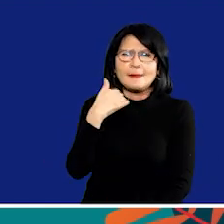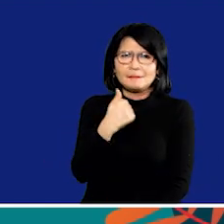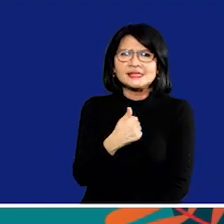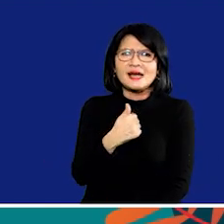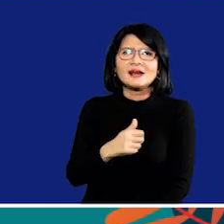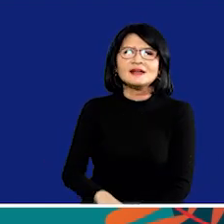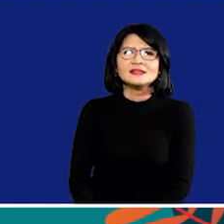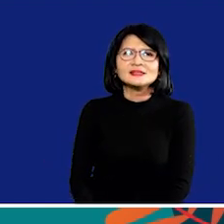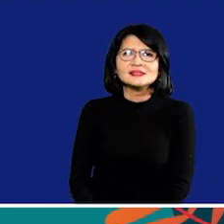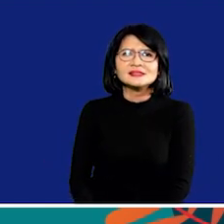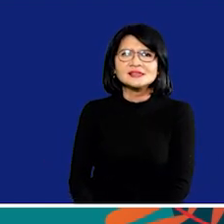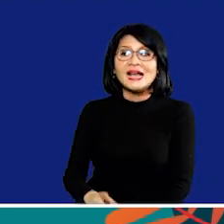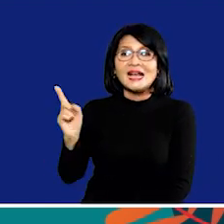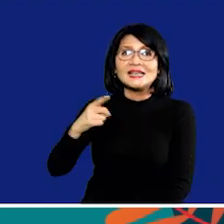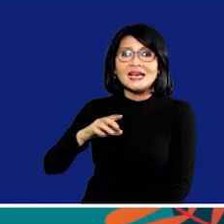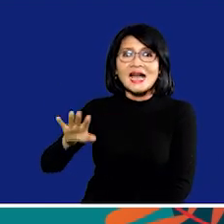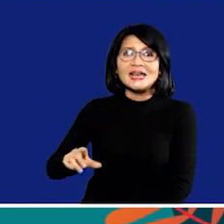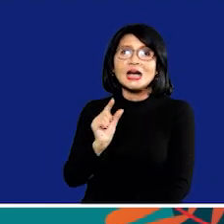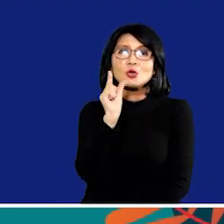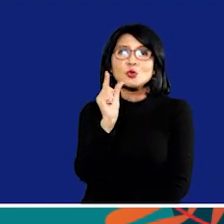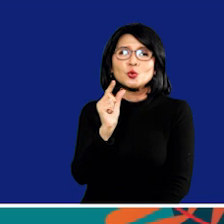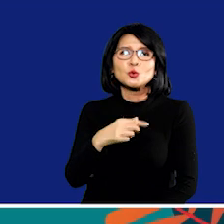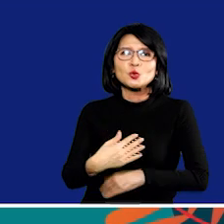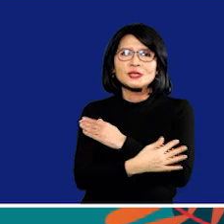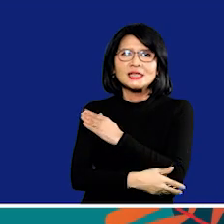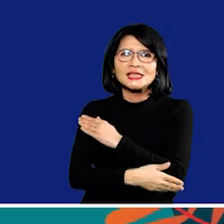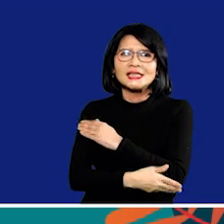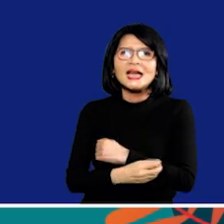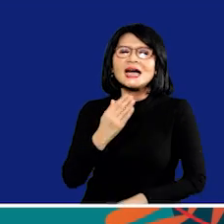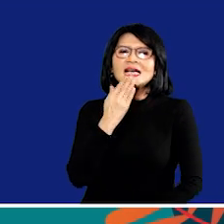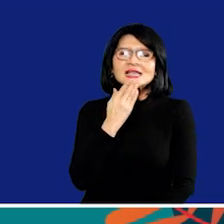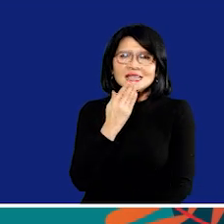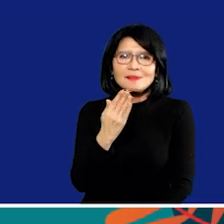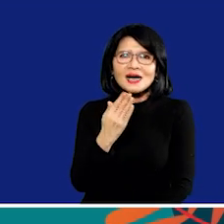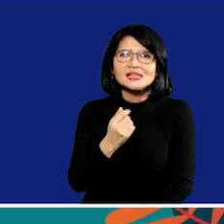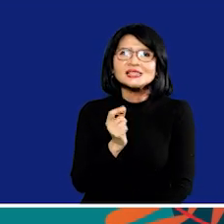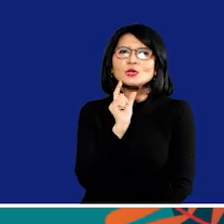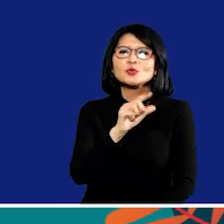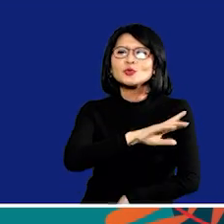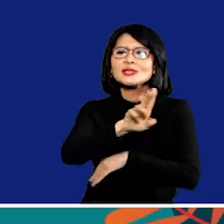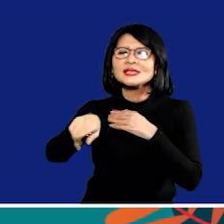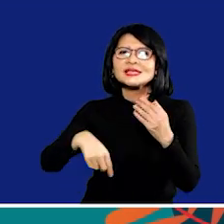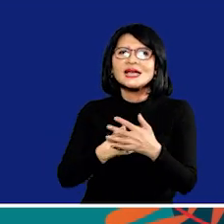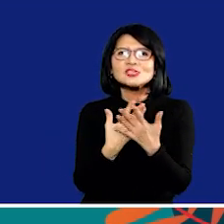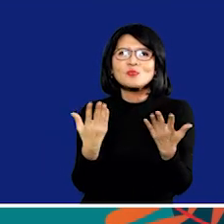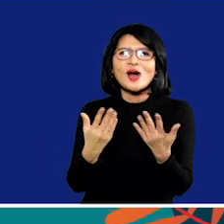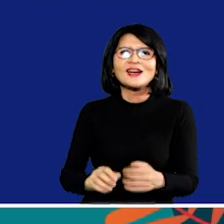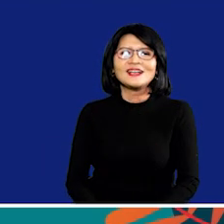bisa hadapi. Dari anak untuk negeri, terima kasih untuk kita semua.